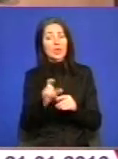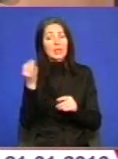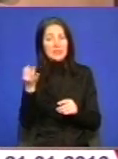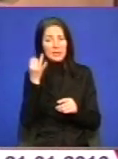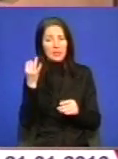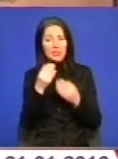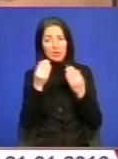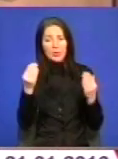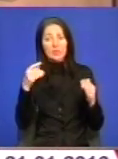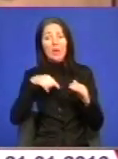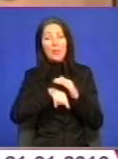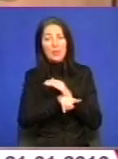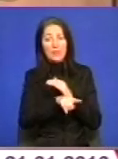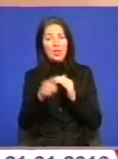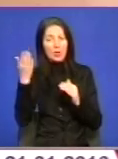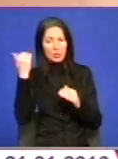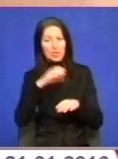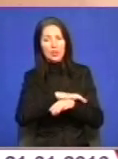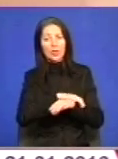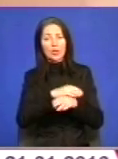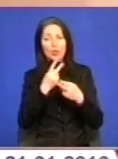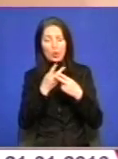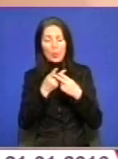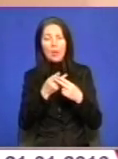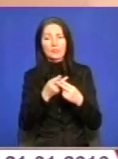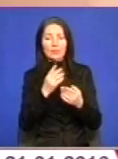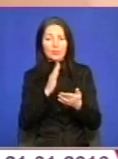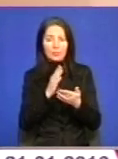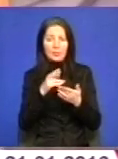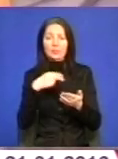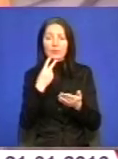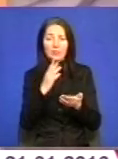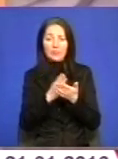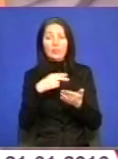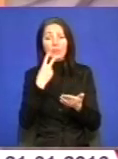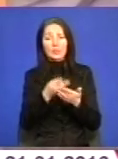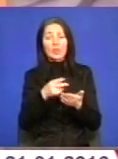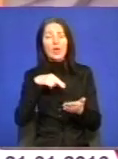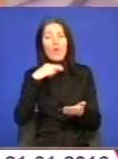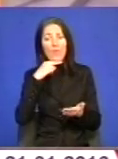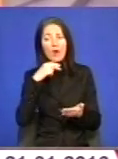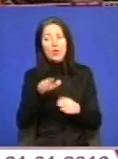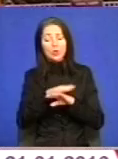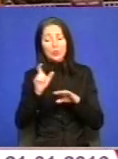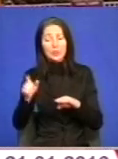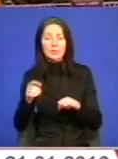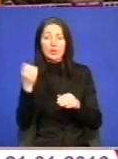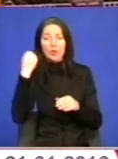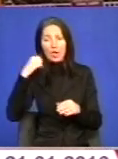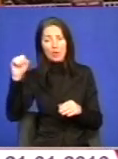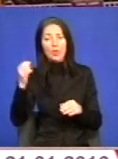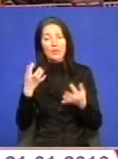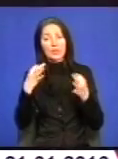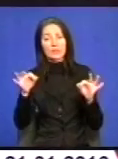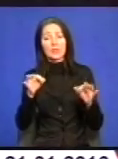Експозиція у підвалах колишньої тюрми покликана привернути увагу суспільства до героїв визвольних змагань від часів